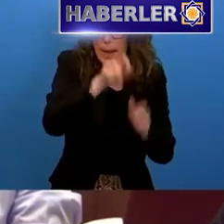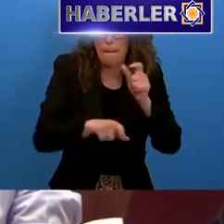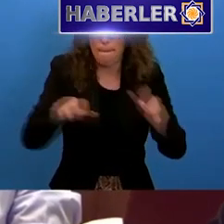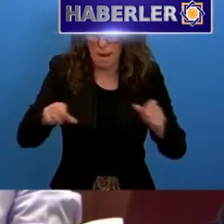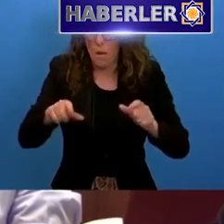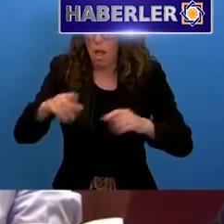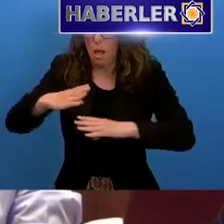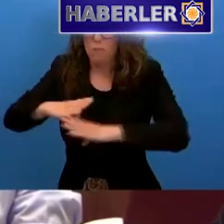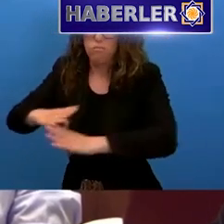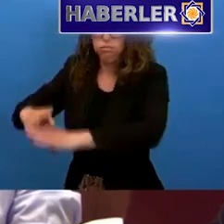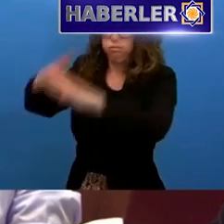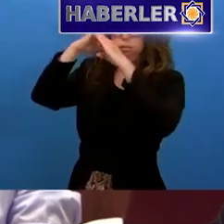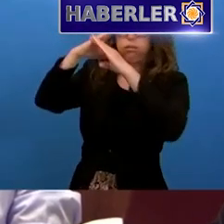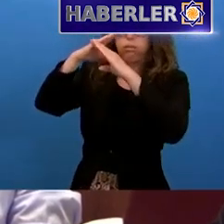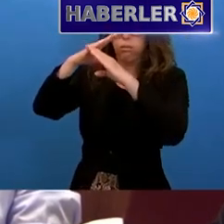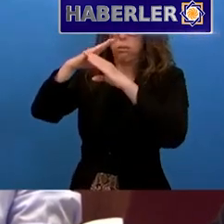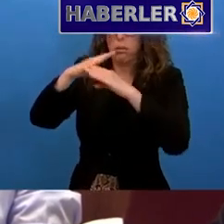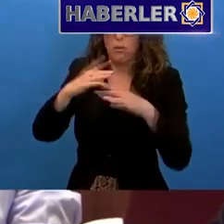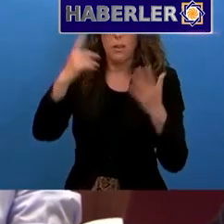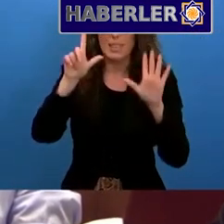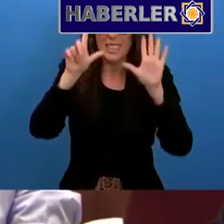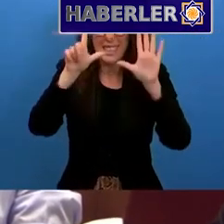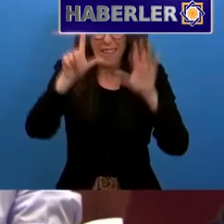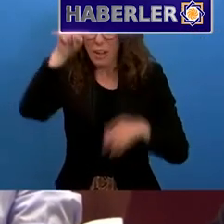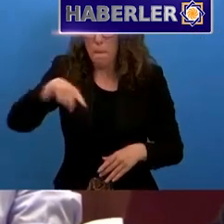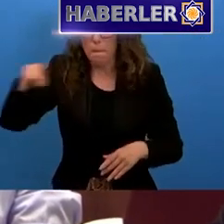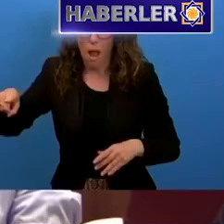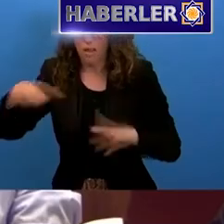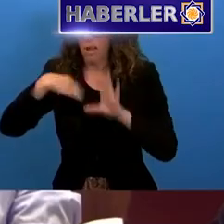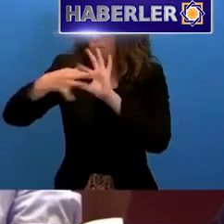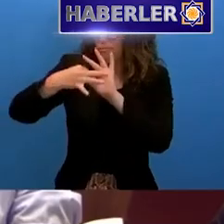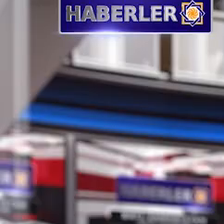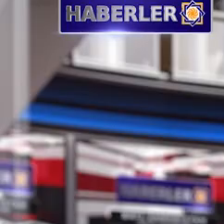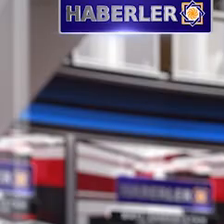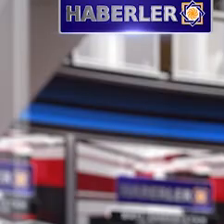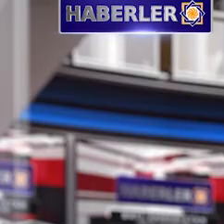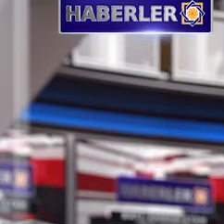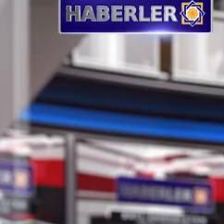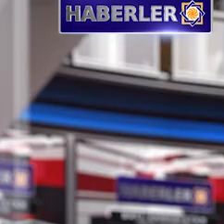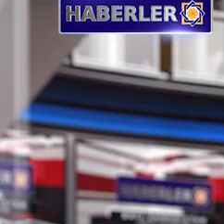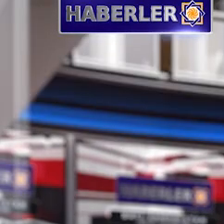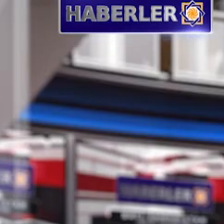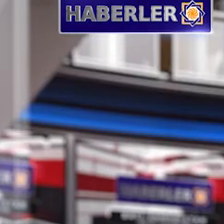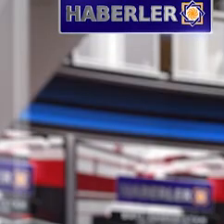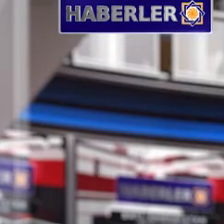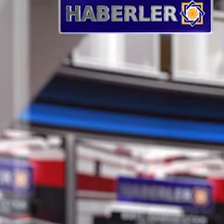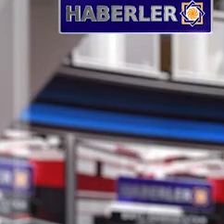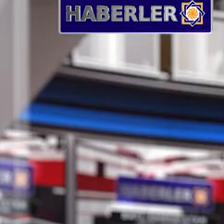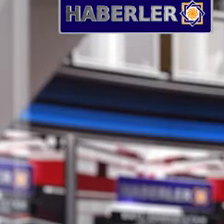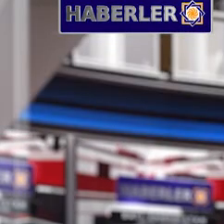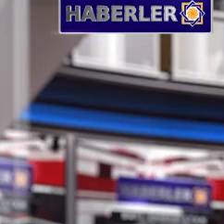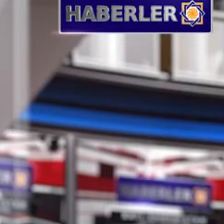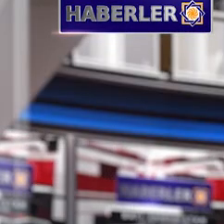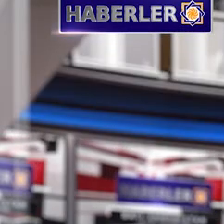hukuki veya maddi hiçbir talipte bulunamayacaklarının belirtildiğini vurguladı. Lidya Margosyan konuşmasını